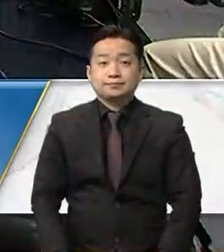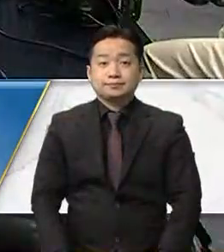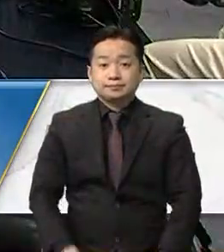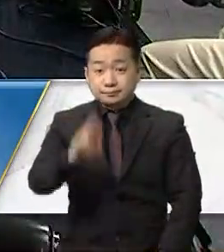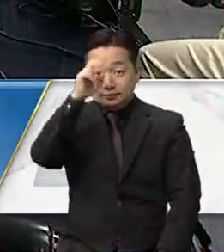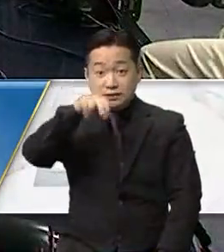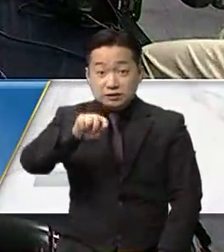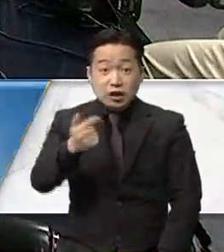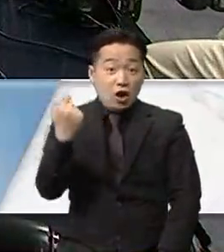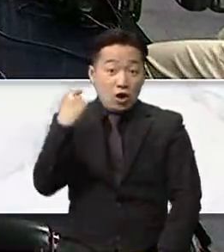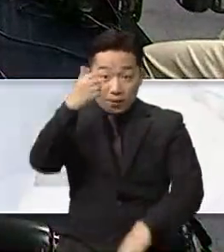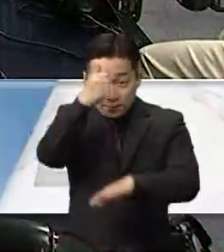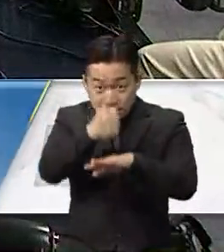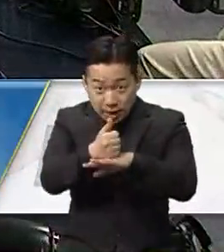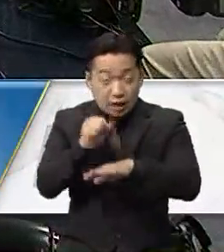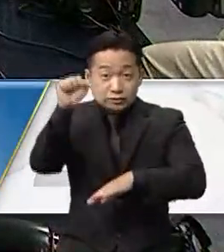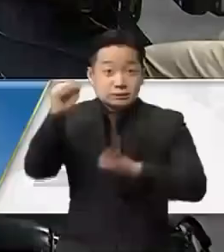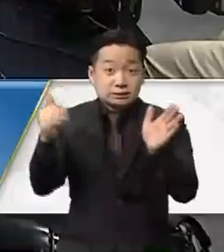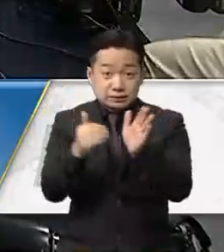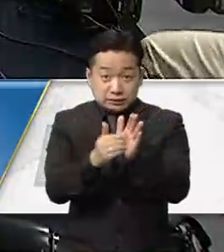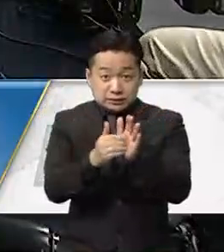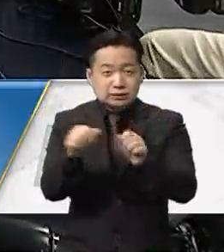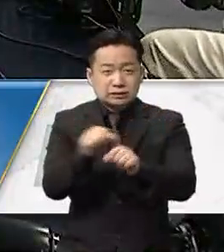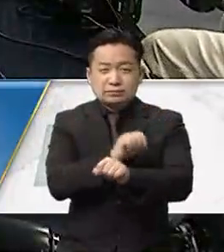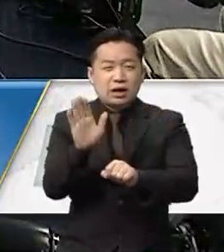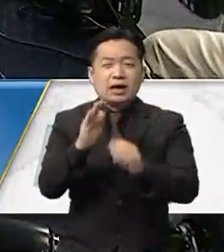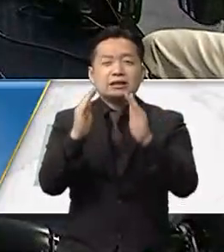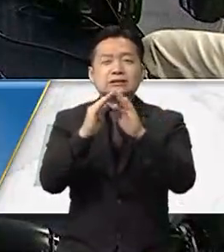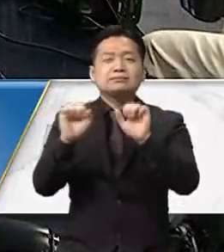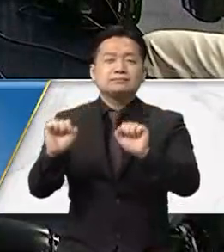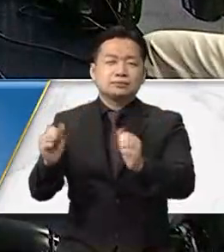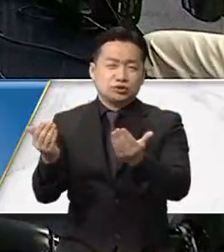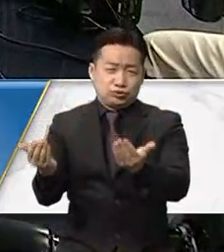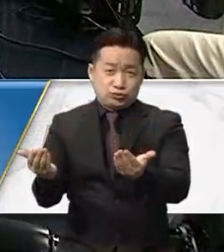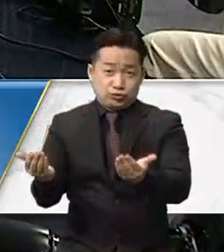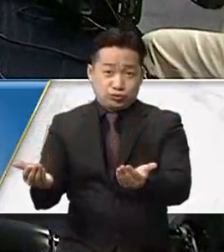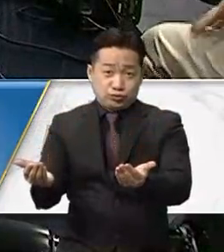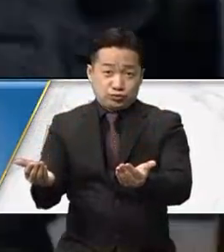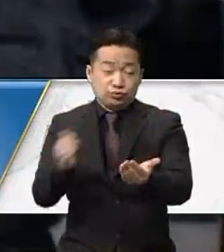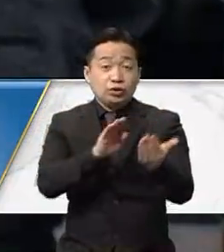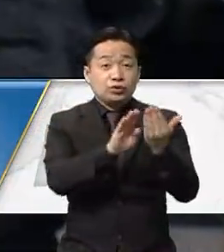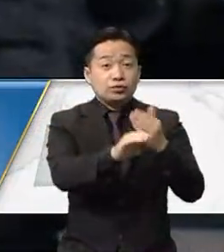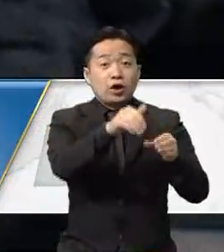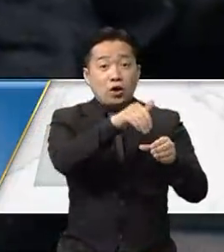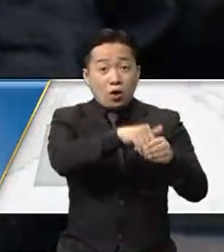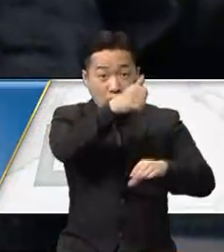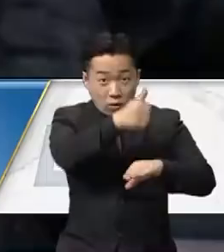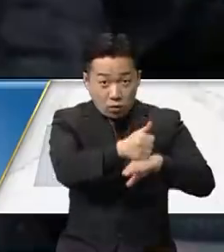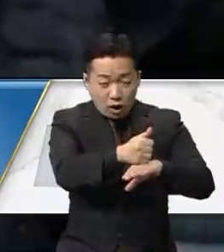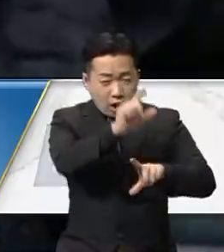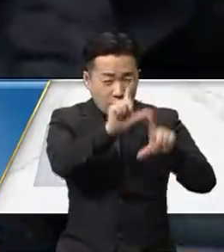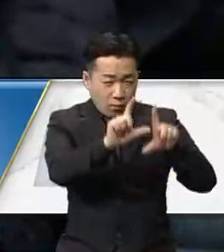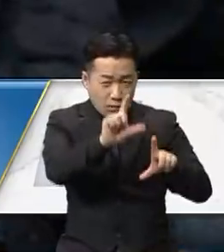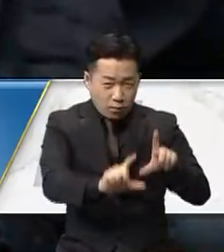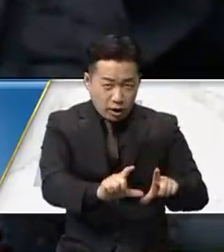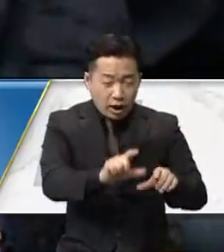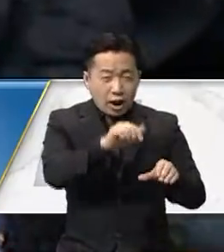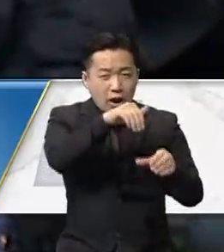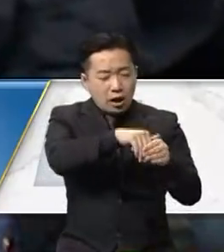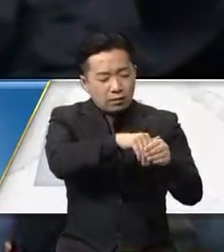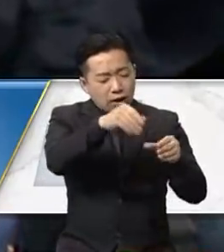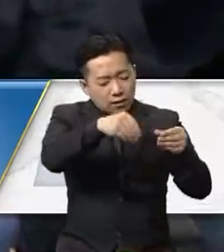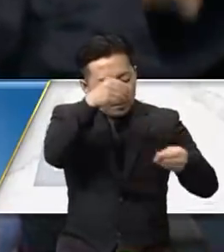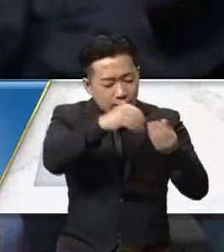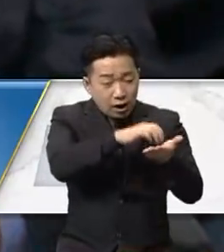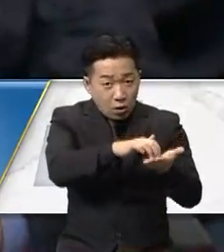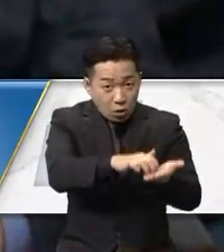박영선 후보는 어제 최종 유세 후 별도 일정 없이 자택에 머물렀는데 이후 선거 결과 윤곽, 그러니까 개표 결과가